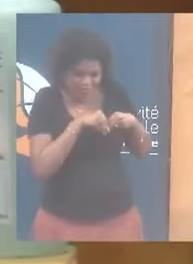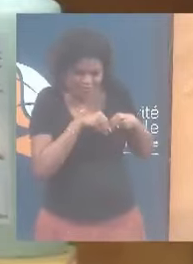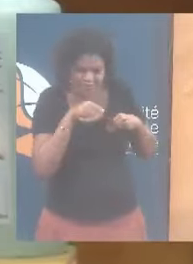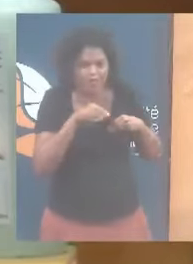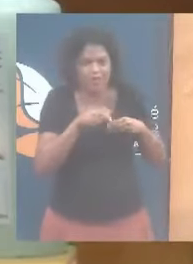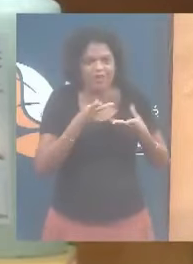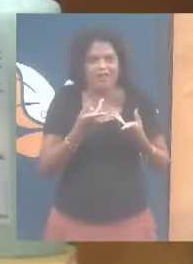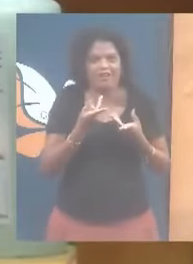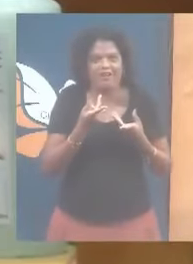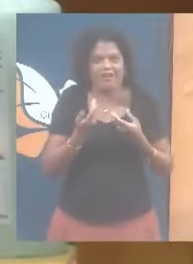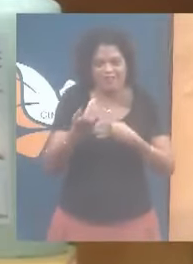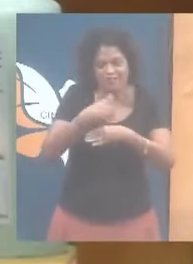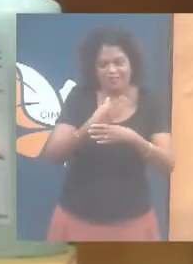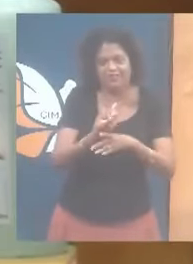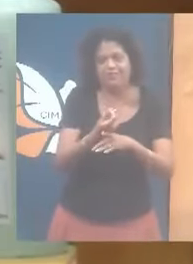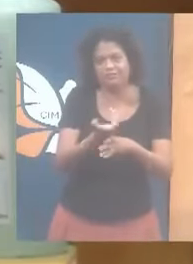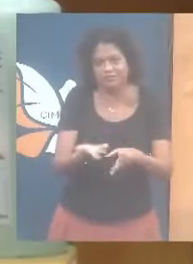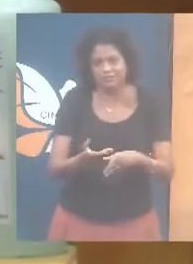ça.